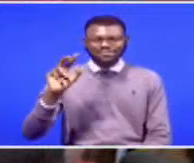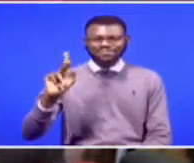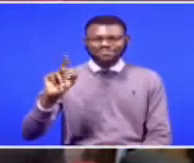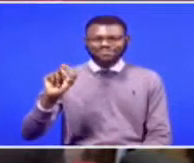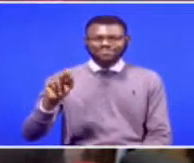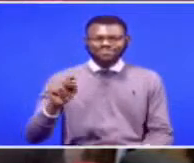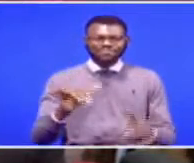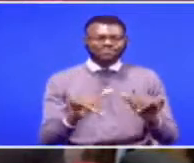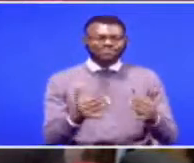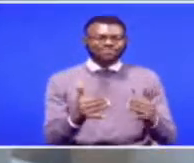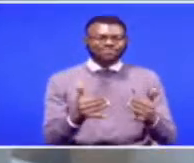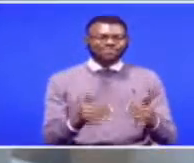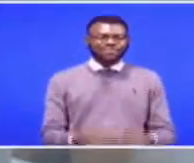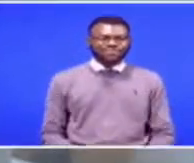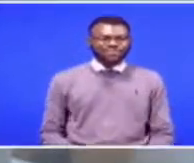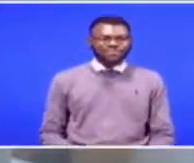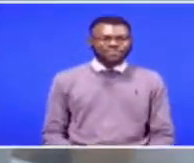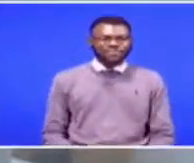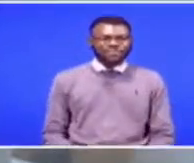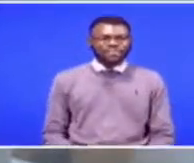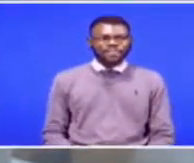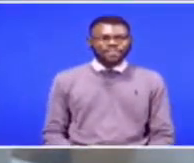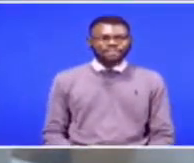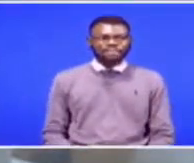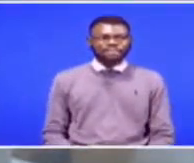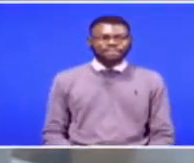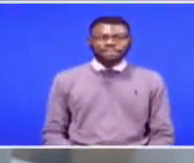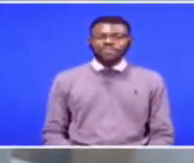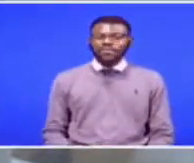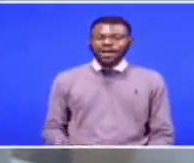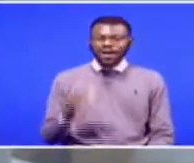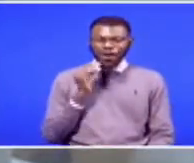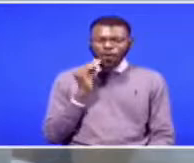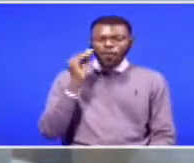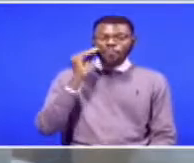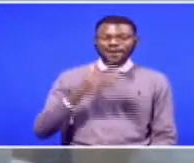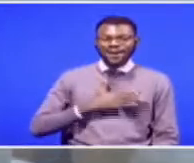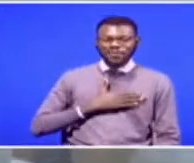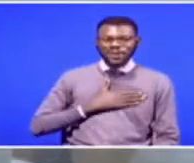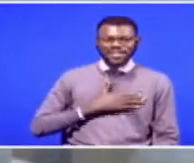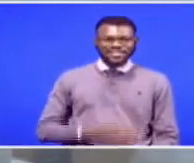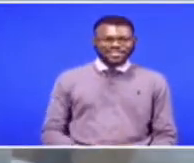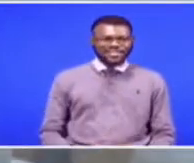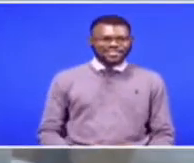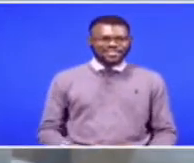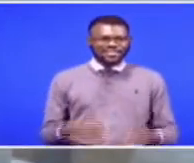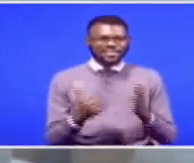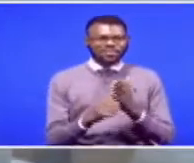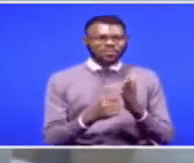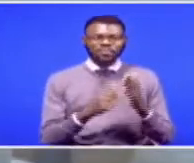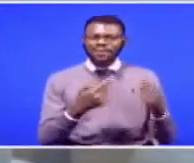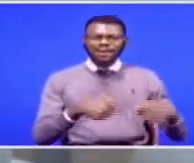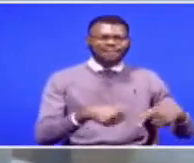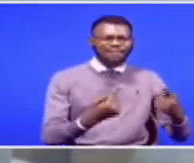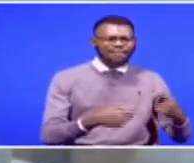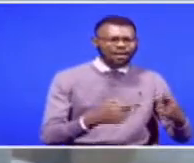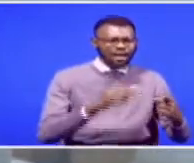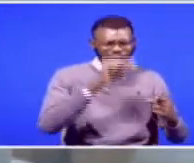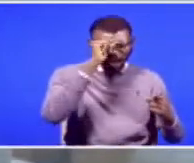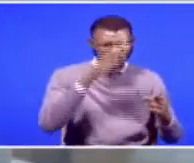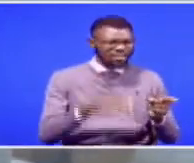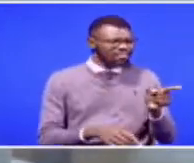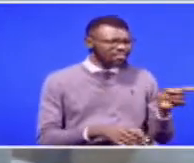KTN News. Naam, tuelekee sasa nyumbani kwetu, ambapo mzozo unatokota kati ya gavana wa Meru,